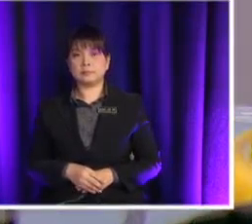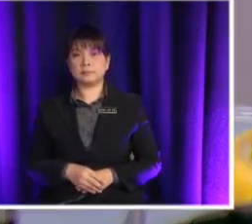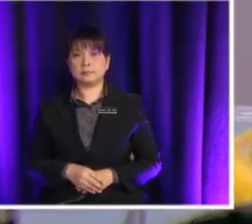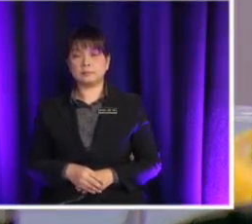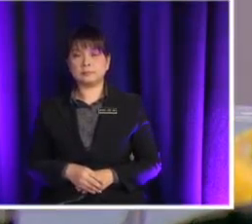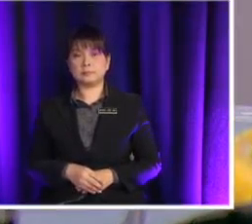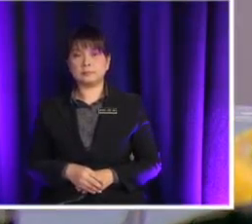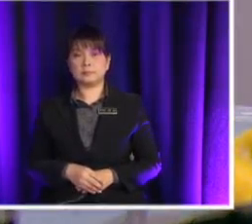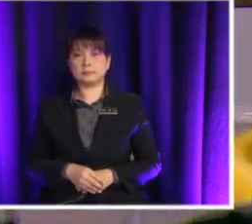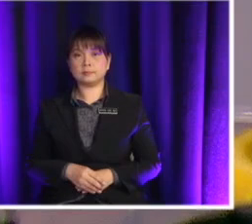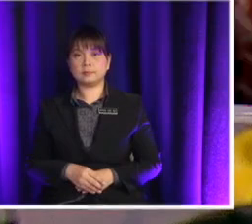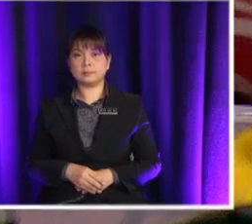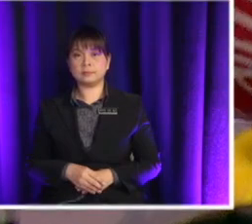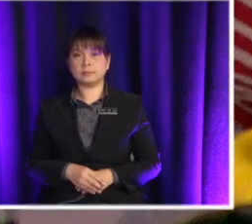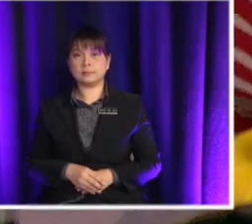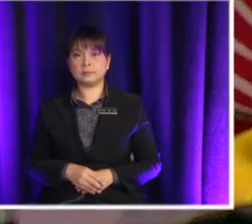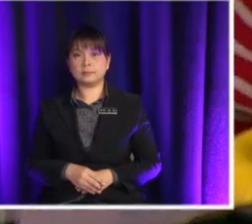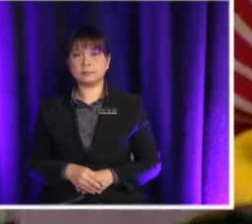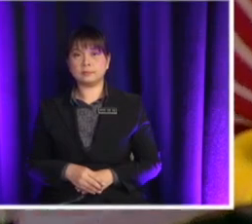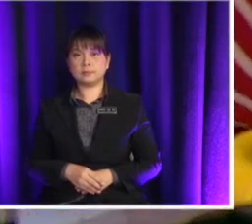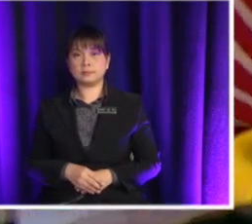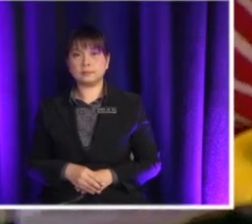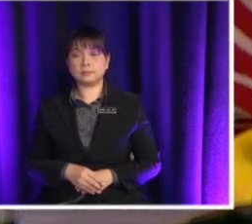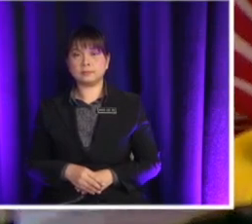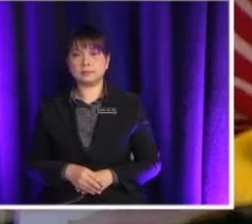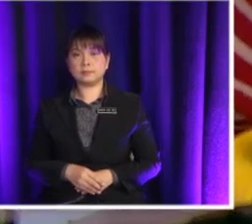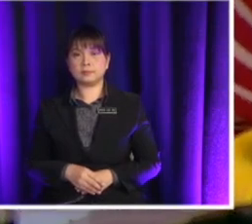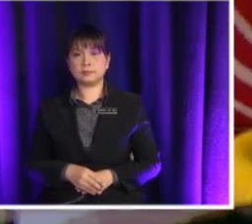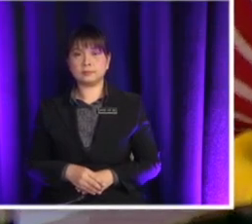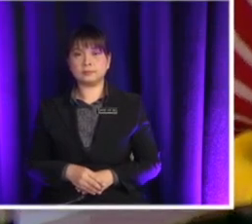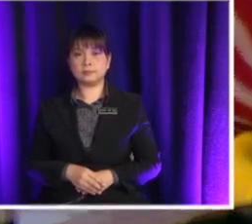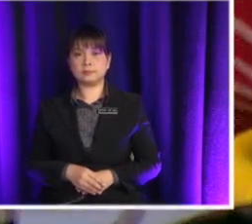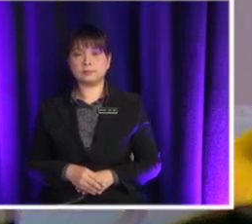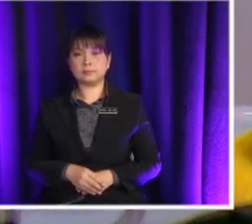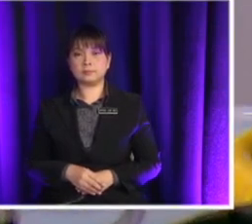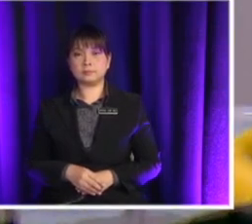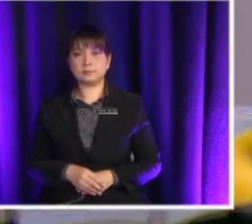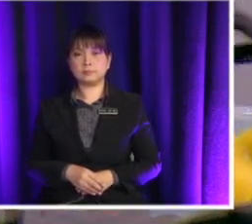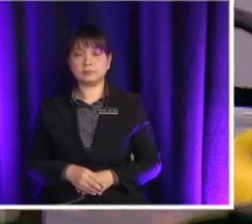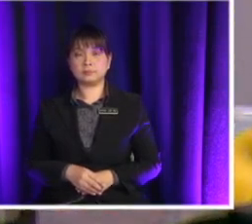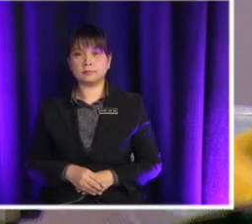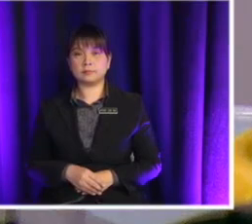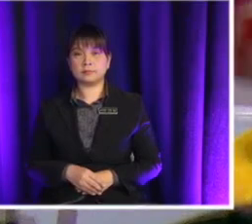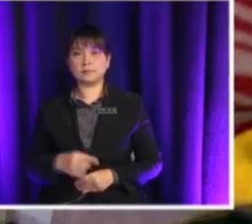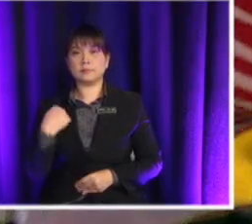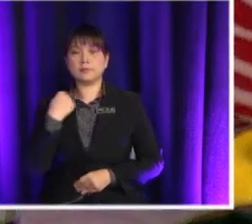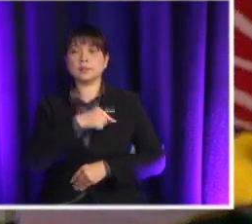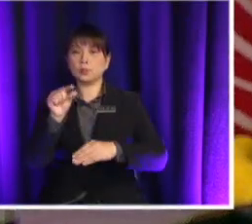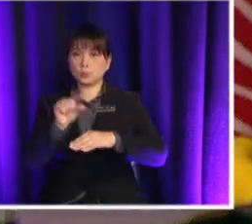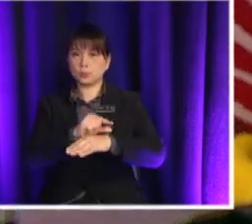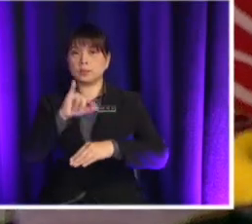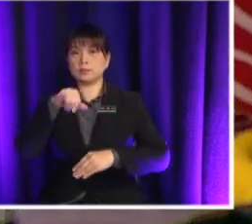nak ambil, okey, cuba kita tengok R2 tadi, sini kita punya R1. Kalau tidak ada sambungan ni maksudnya kita gunakan jumper wire